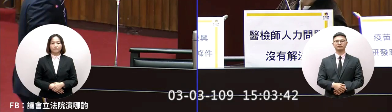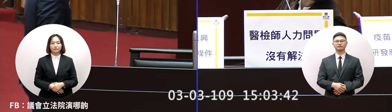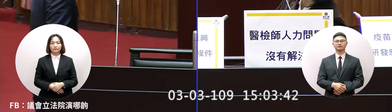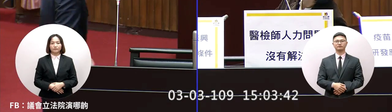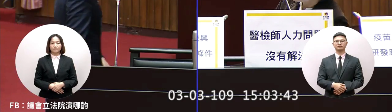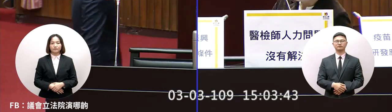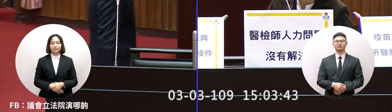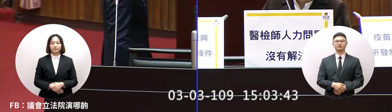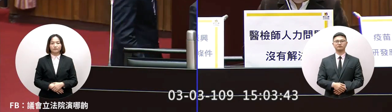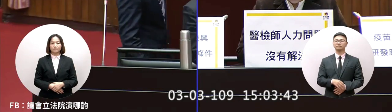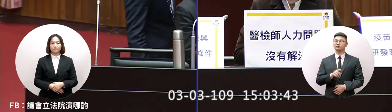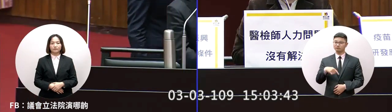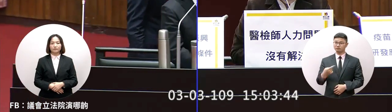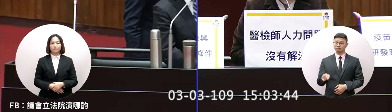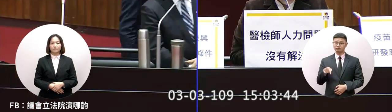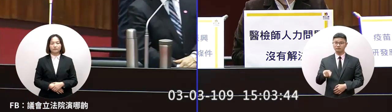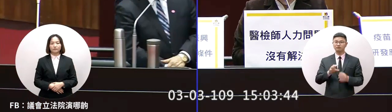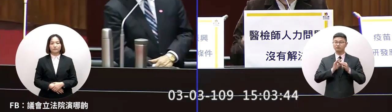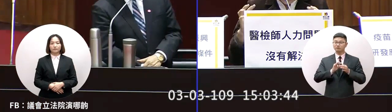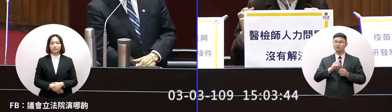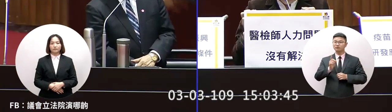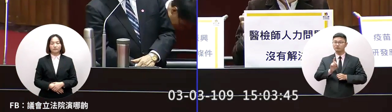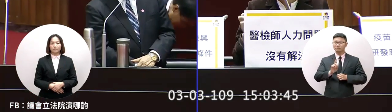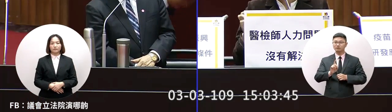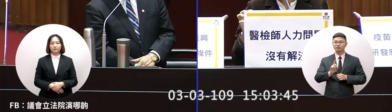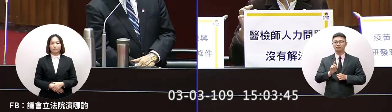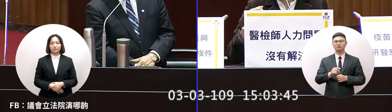下面就是有关那个